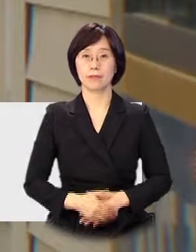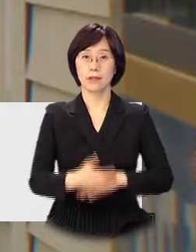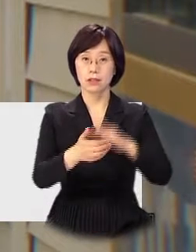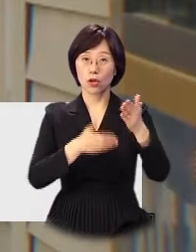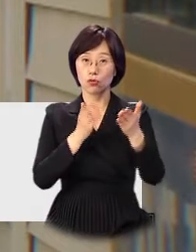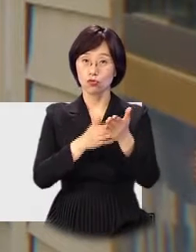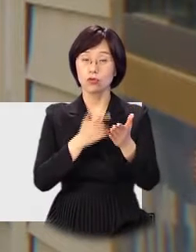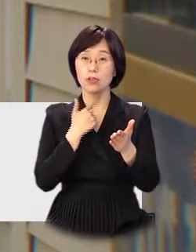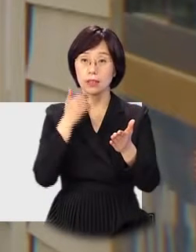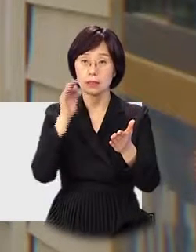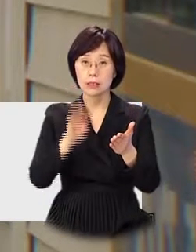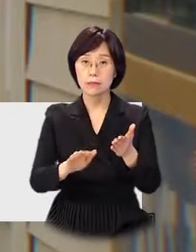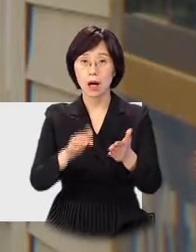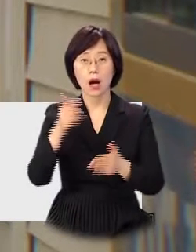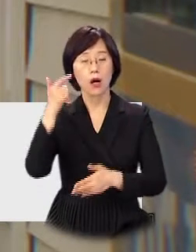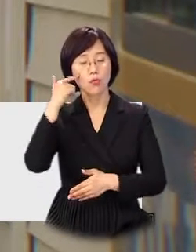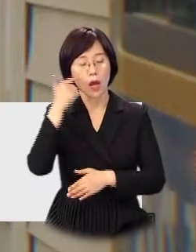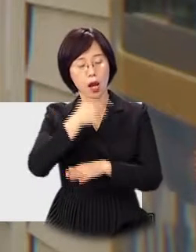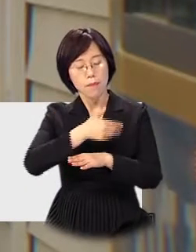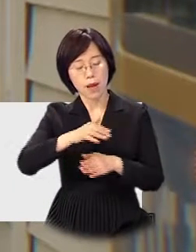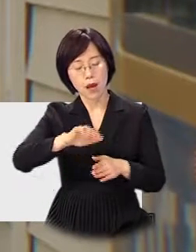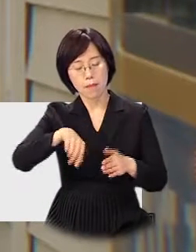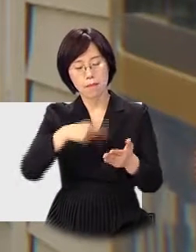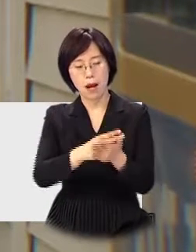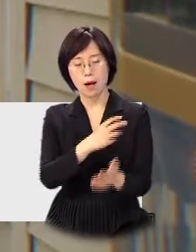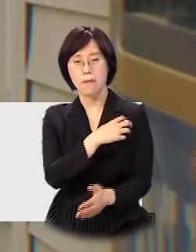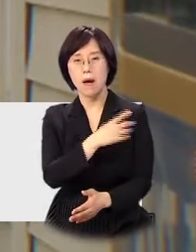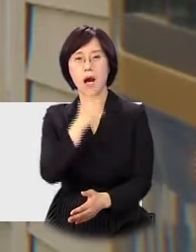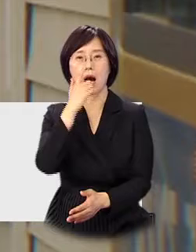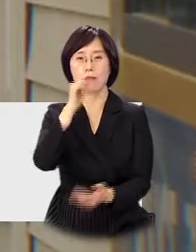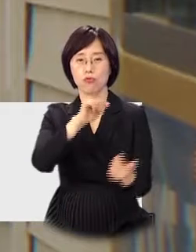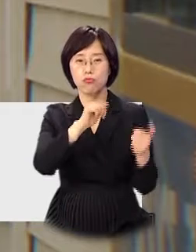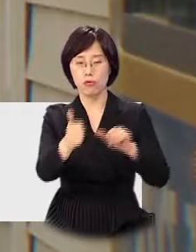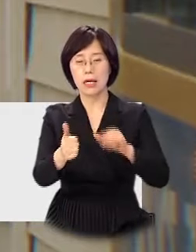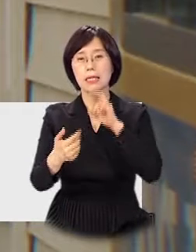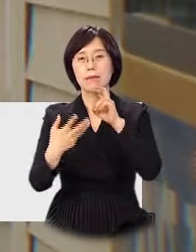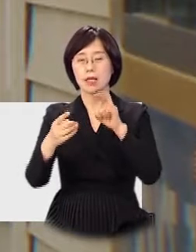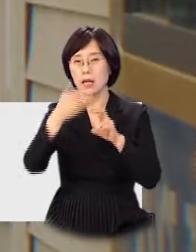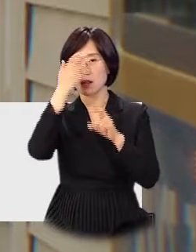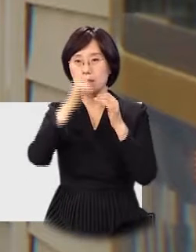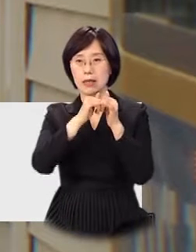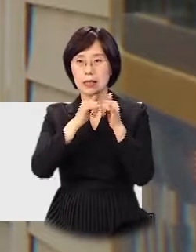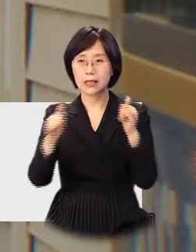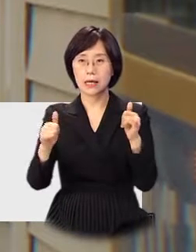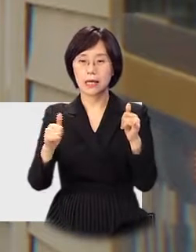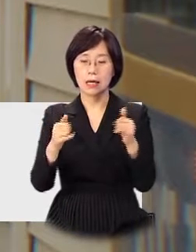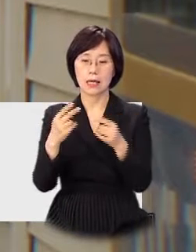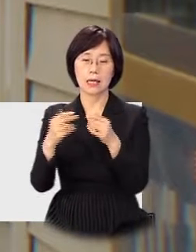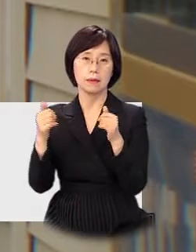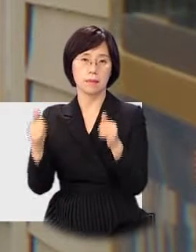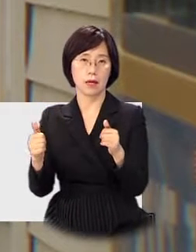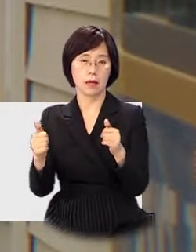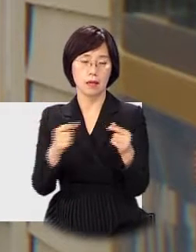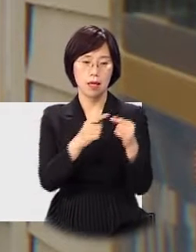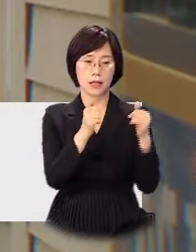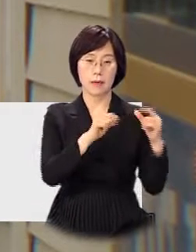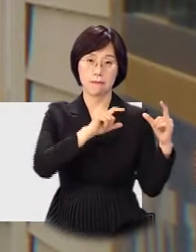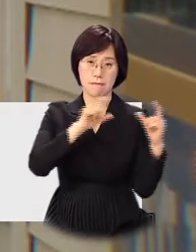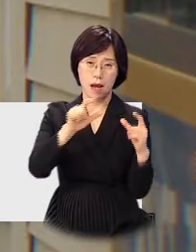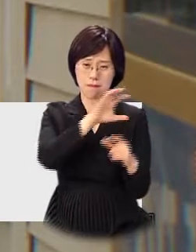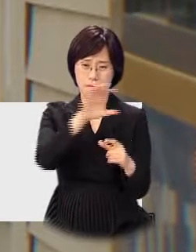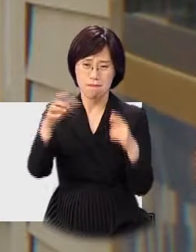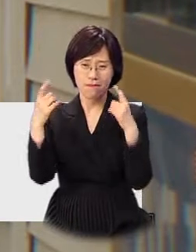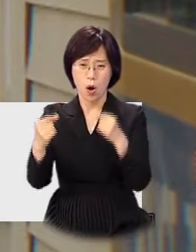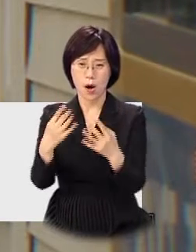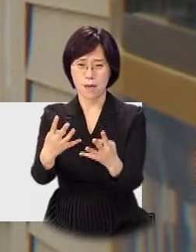앞서 관련 보도가 있었지만 뇌출혈로 쓰러진 아버지를 방치해 숨지게 한 20대 청년에게 2심 법원도 1심과 같은 징역